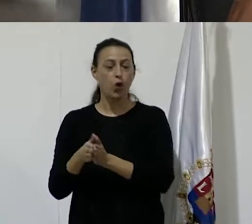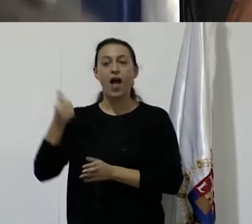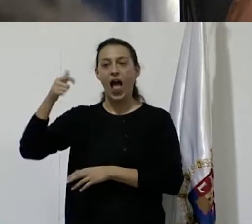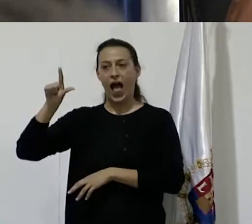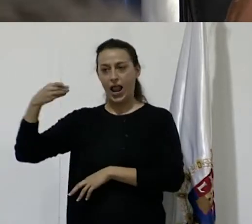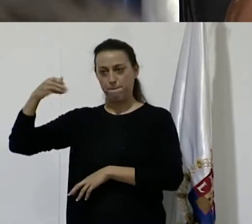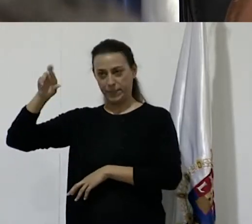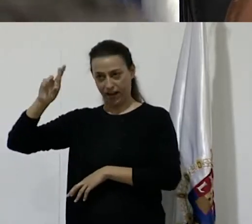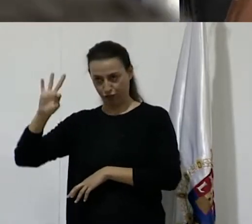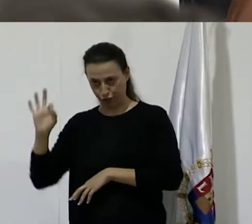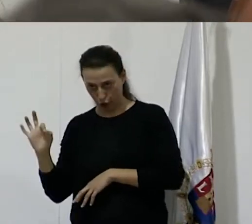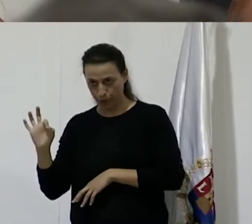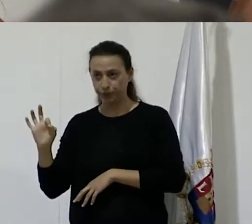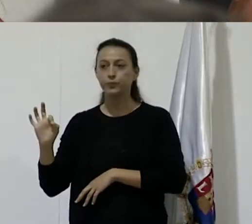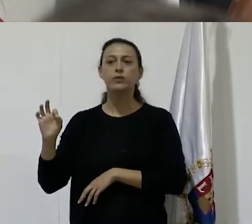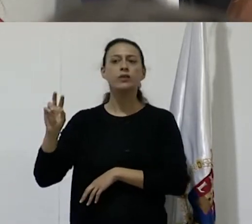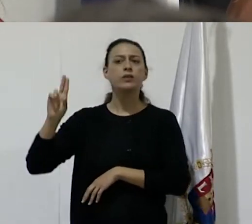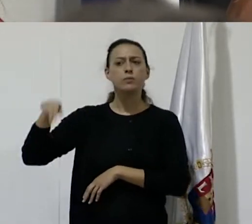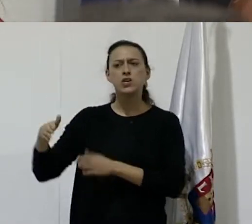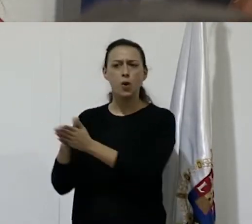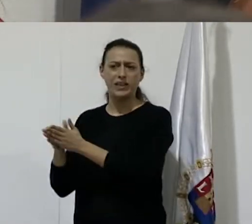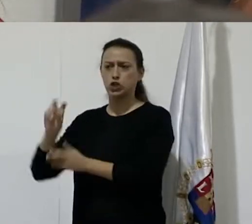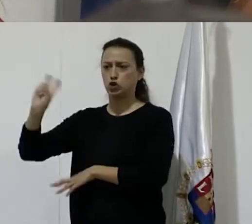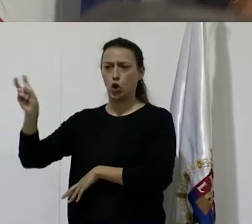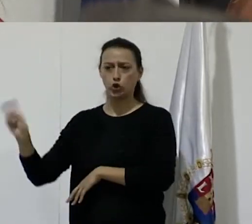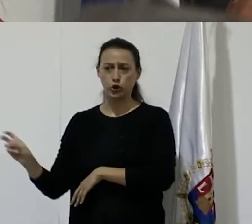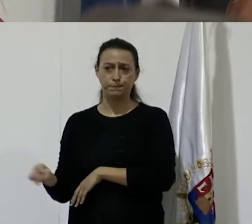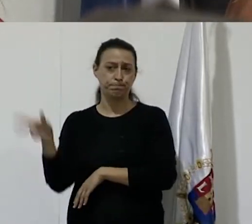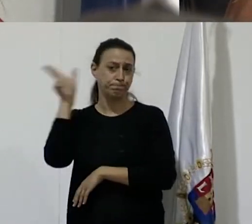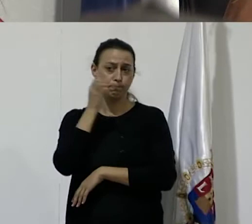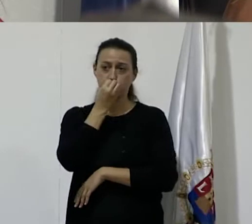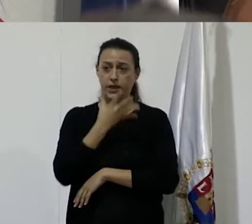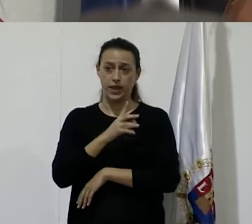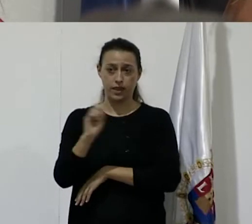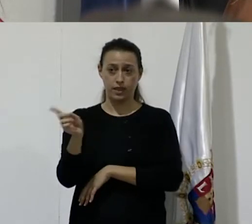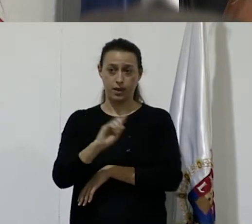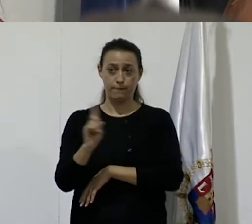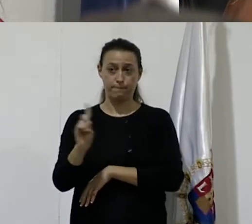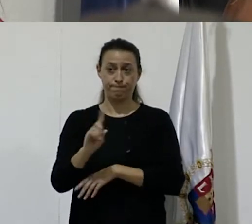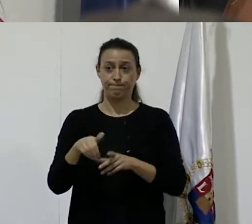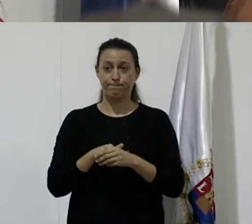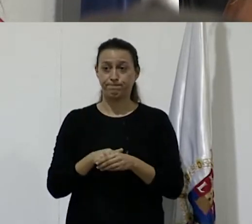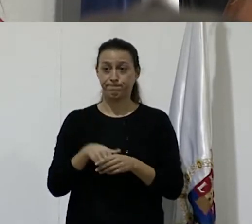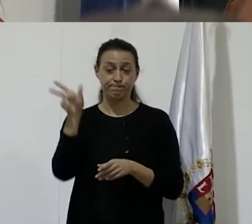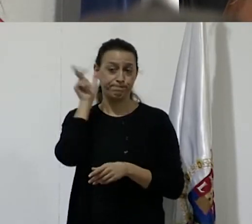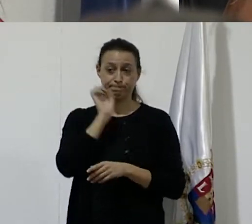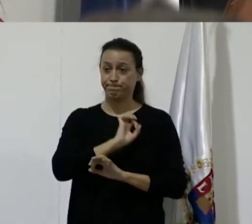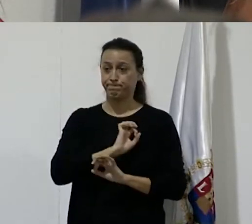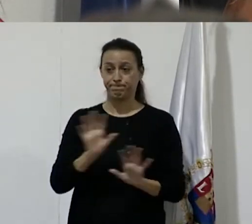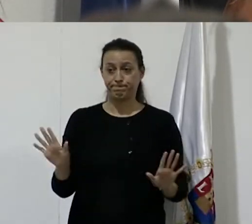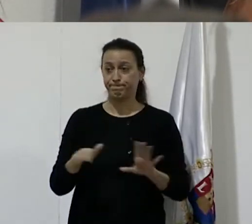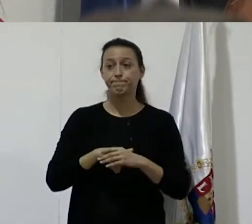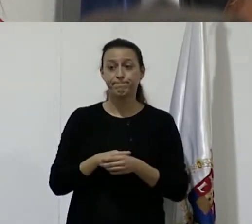Corazón, dissenyador, i Antoni Tàpies i Antonio Saura, pintors. També són d'aquella època els seus rellevants